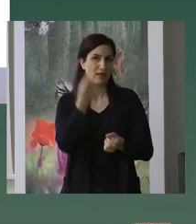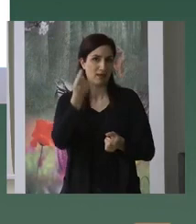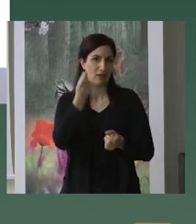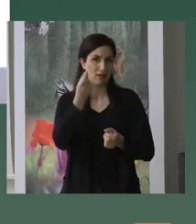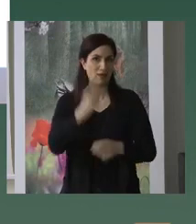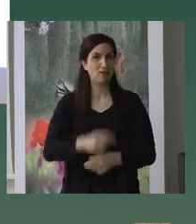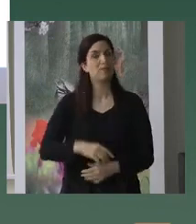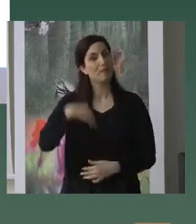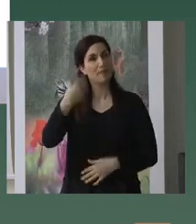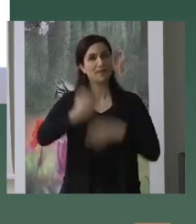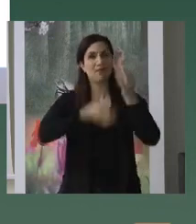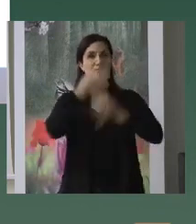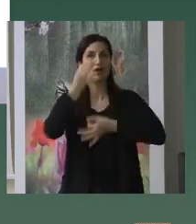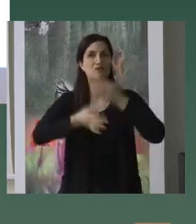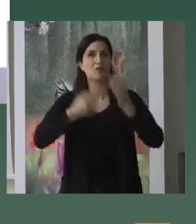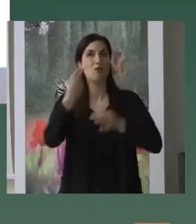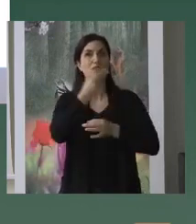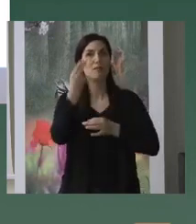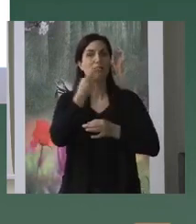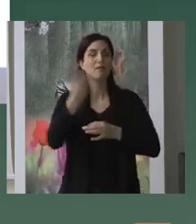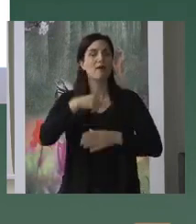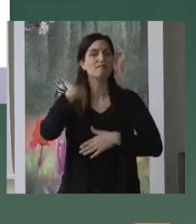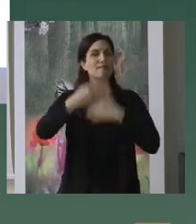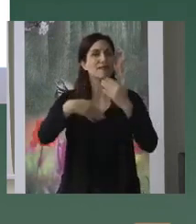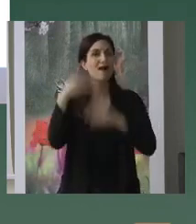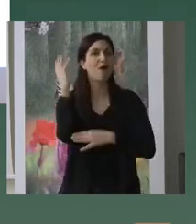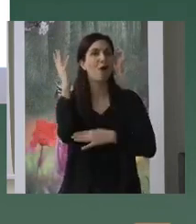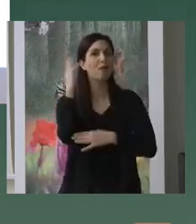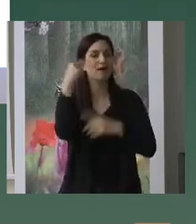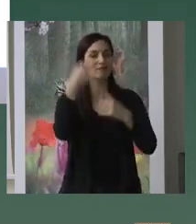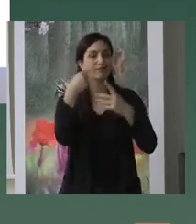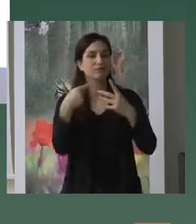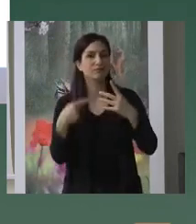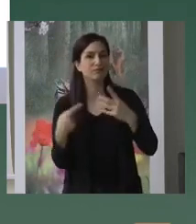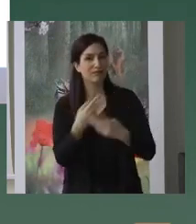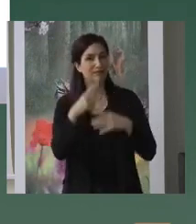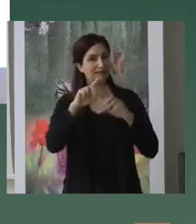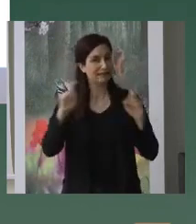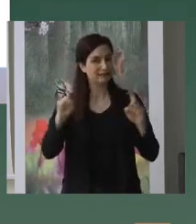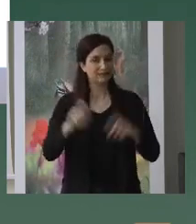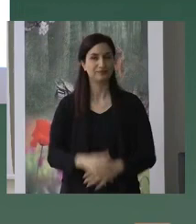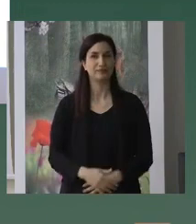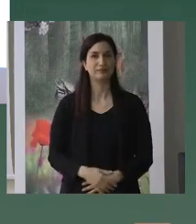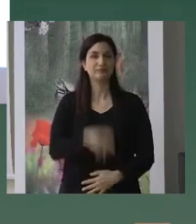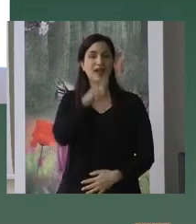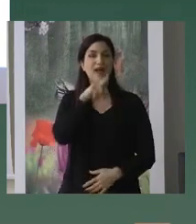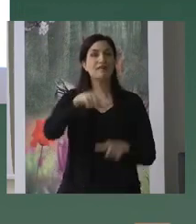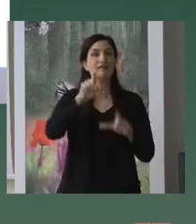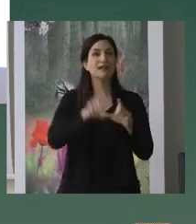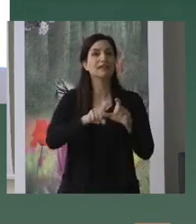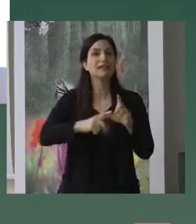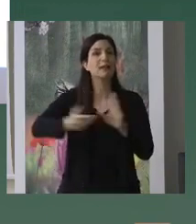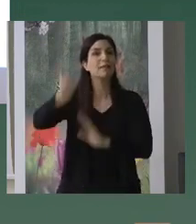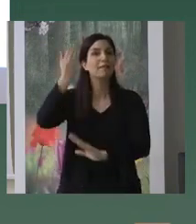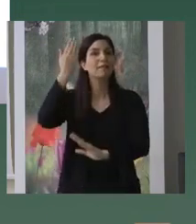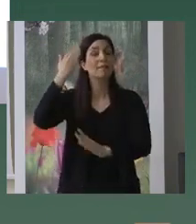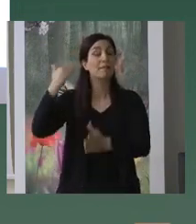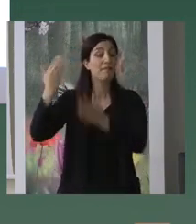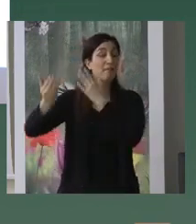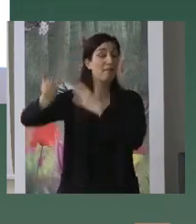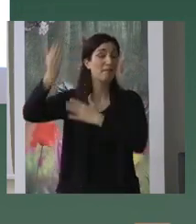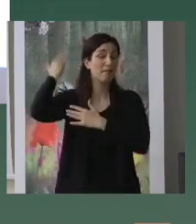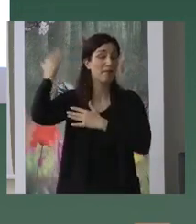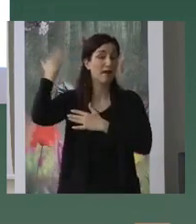των labs, των εργαστηρίων. Η Ελληνική Εταιρεία Προστασίας της Φύσης είναι η παλιότερη περιβαλλοντική οργάνωση της χώρας, ιδρύθηκε